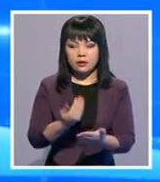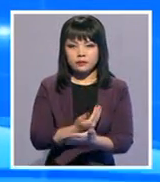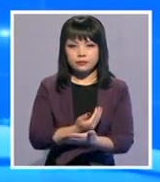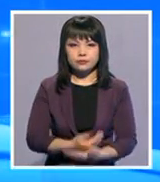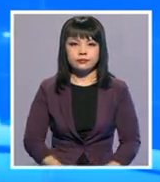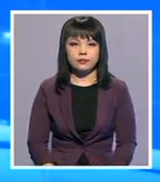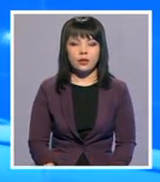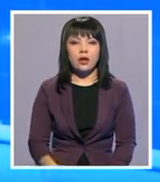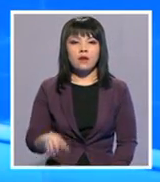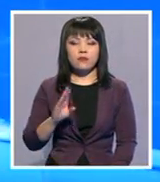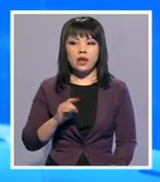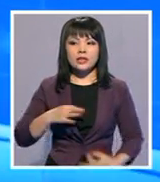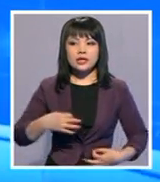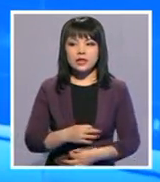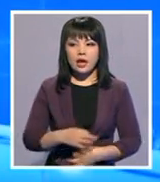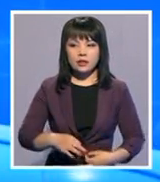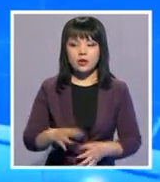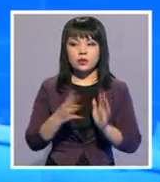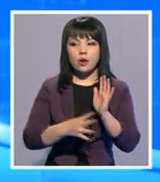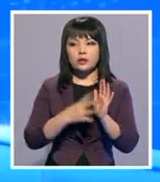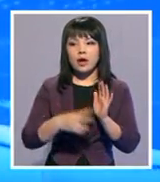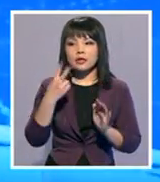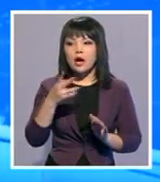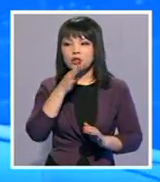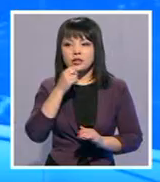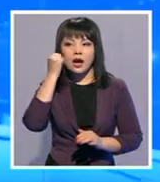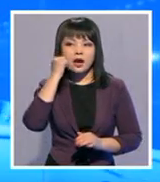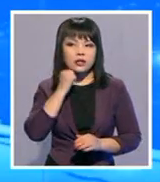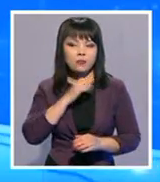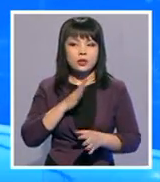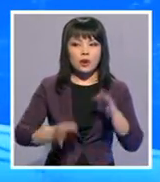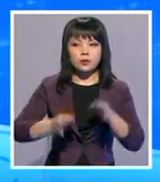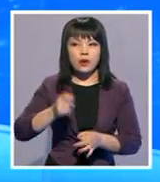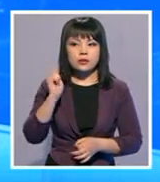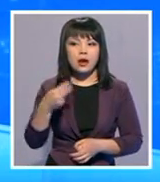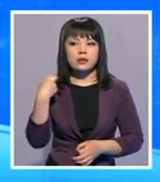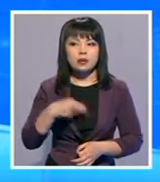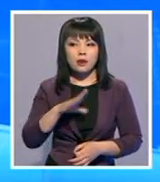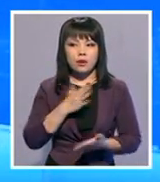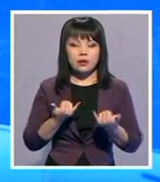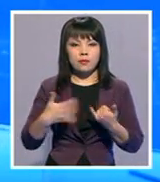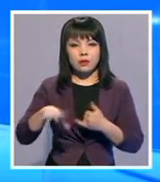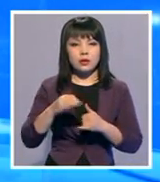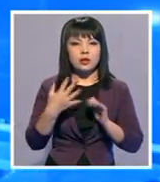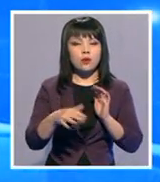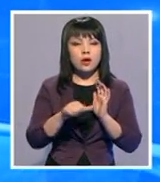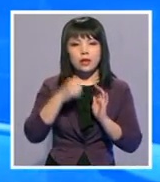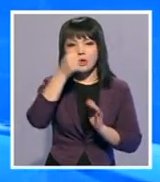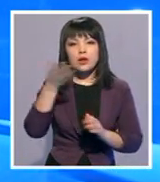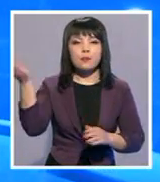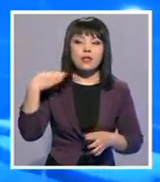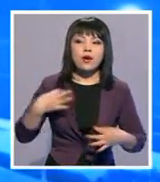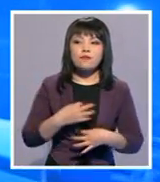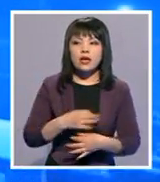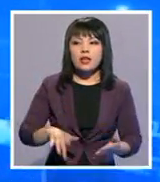Венгрияда 92 жастағы қария сотқа тартылды. Бұрынғы ішкі істер министрі Белла Бескуге 1956 жылы Венгр халық